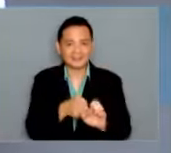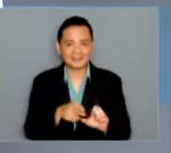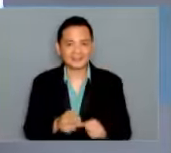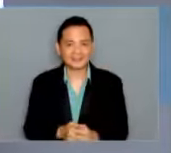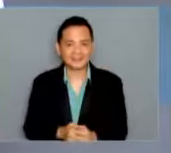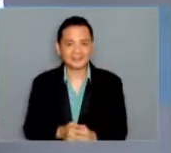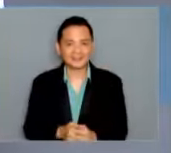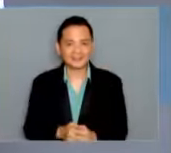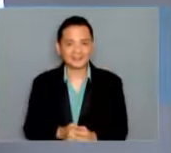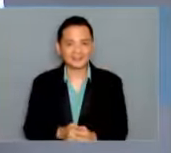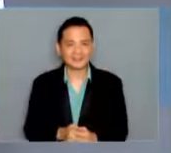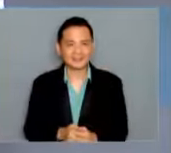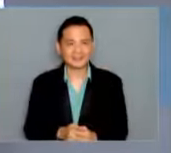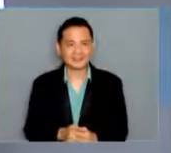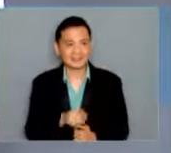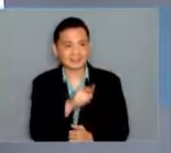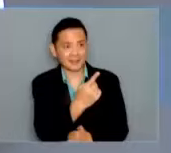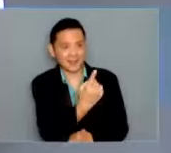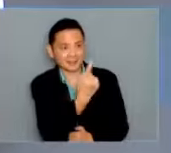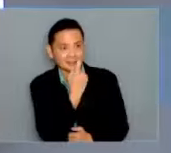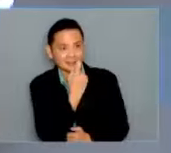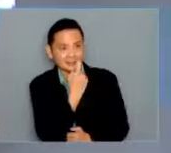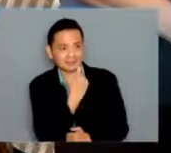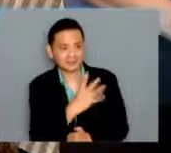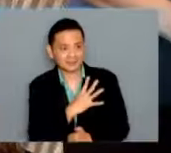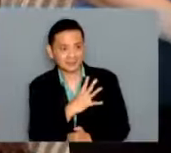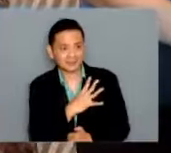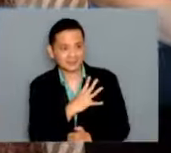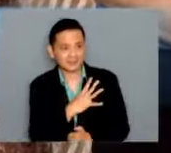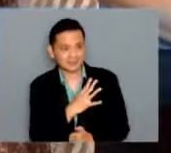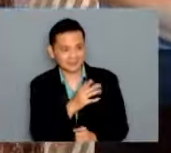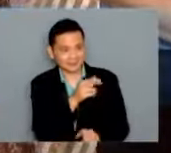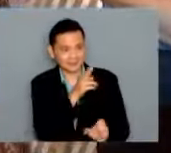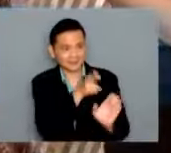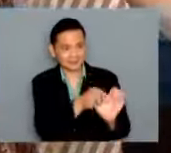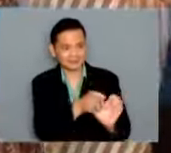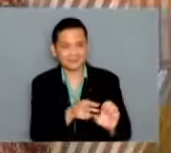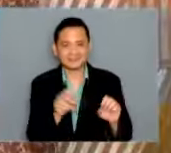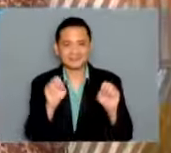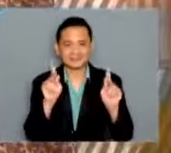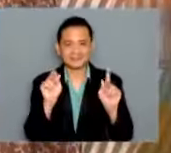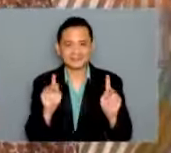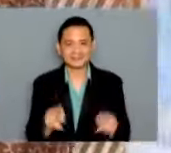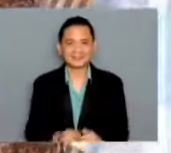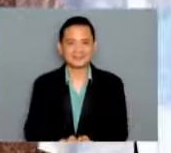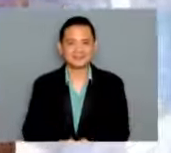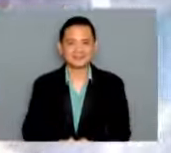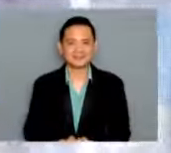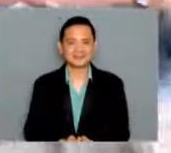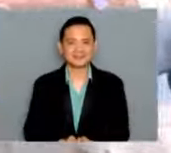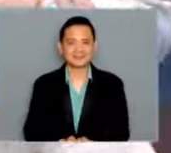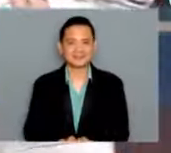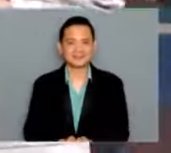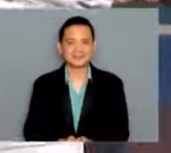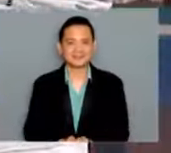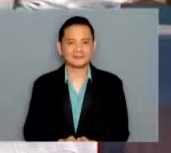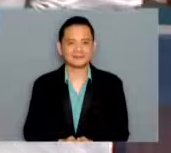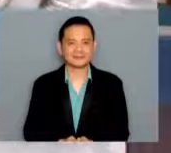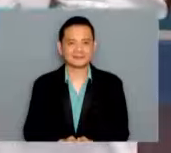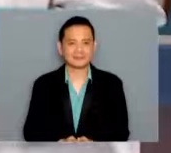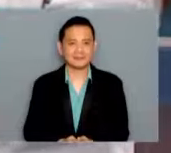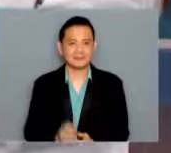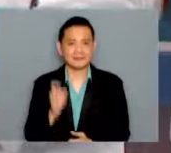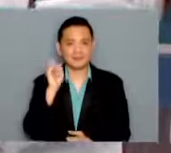eh. Ikaw yun. Sir Mark, thank you po. I love you talaga. Nagsistart na. Ang bilis nangyari, hindi natin